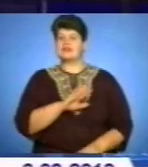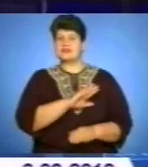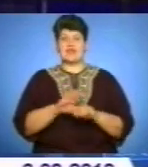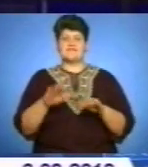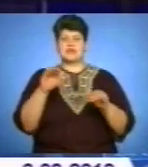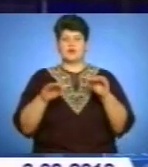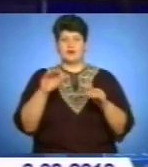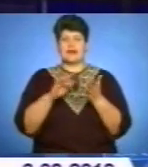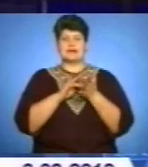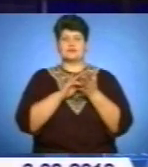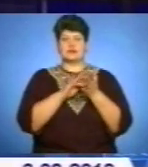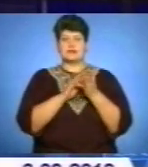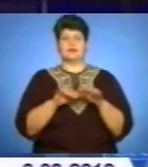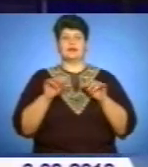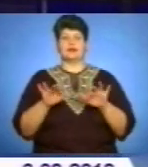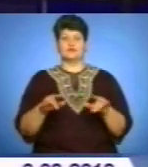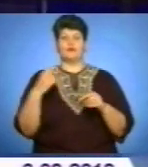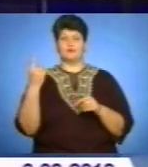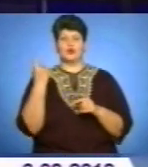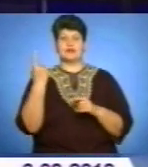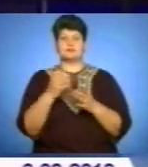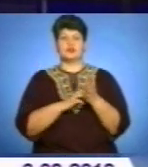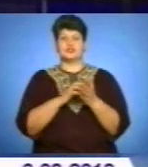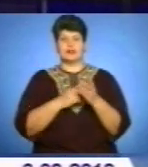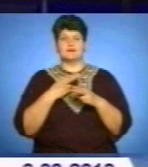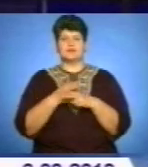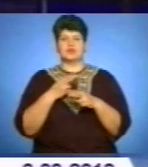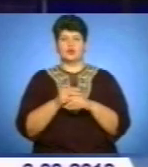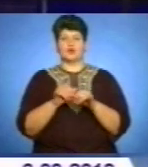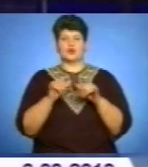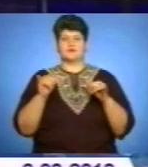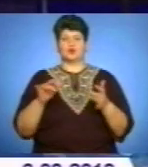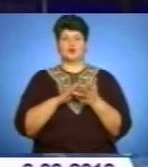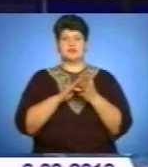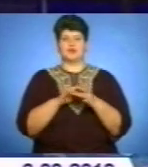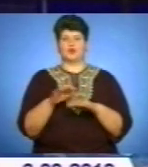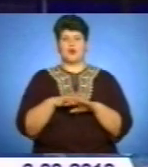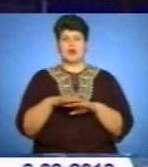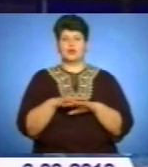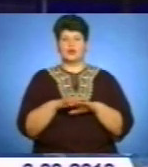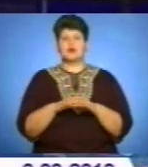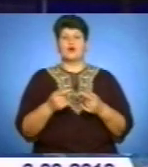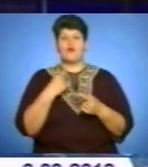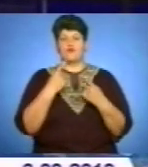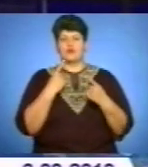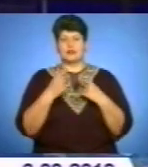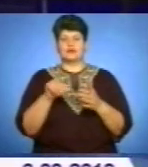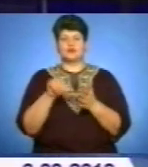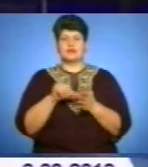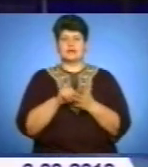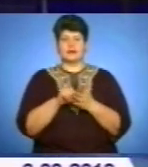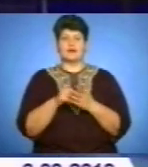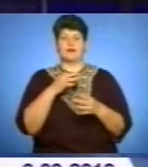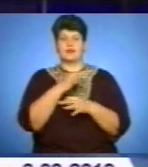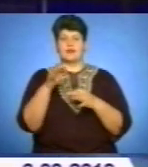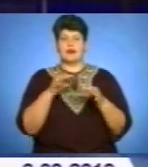Неврегульованість екскурсійної діяльності в області – одна із причин, які заважають розвитку туристичного ринку. Наголошували учасники наради, яка